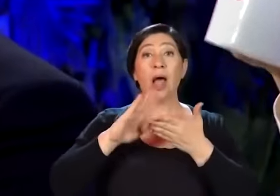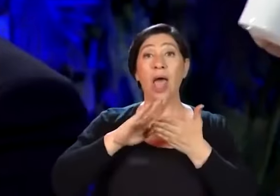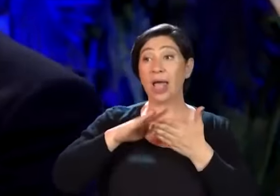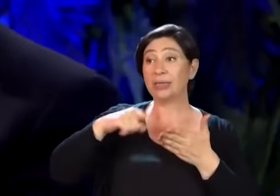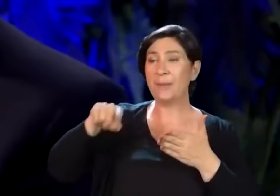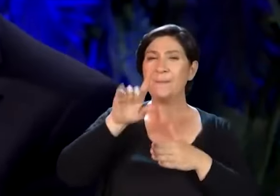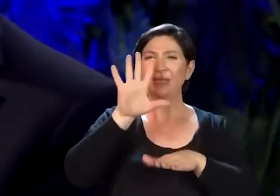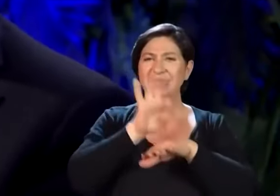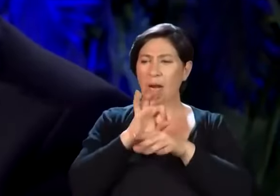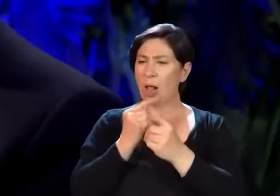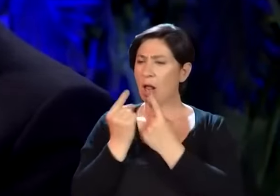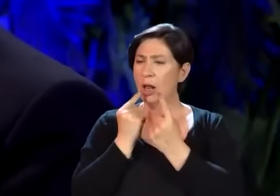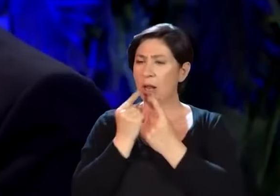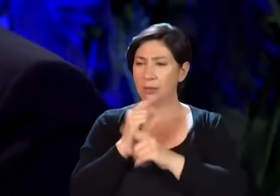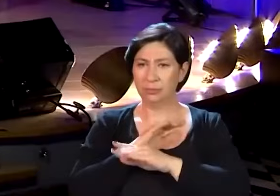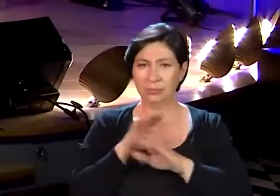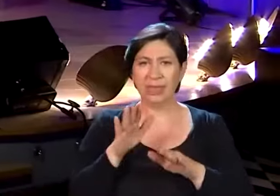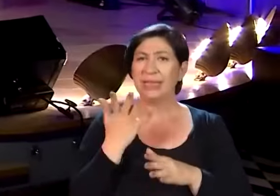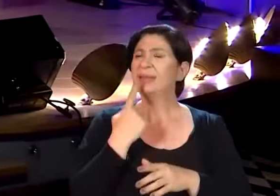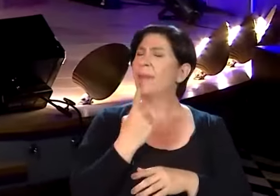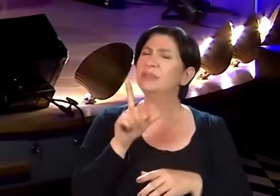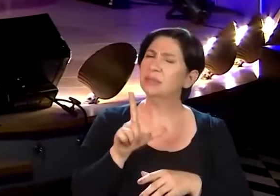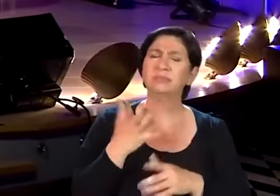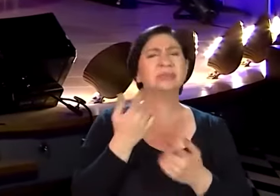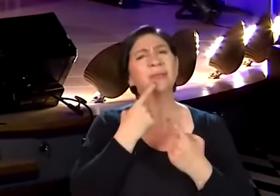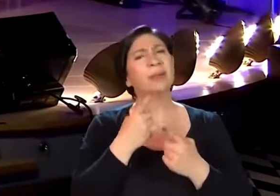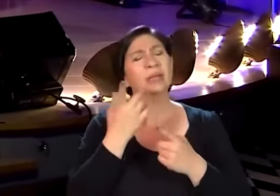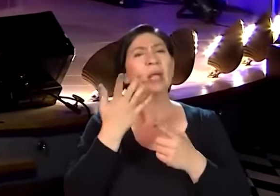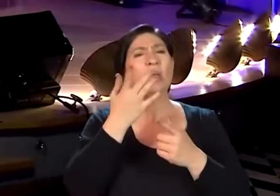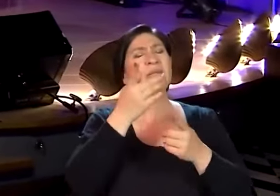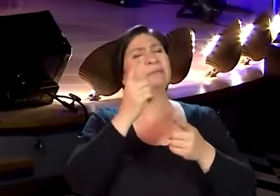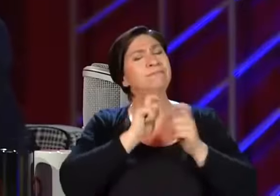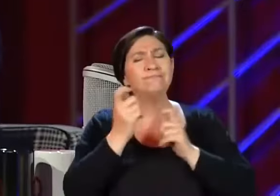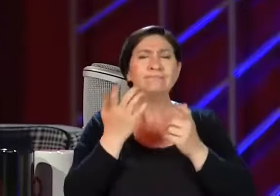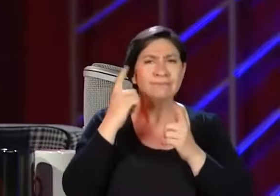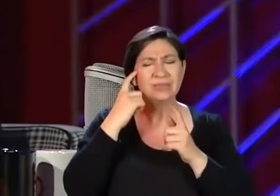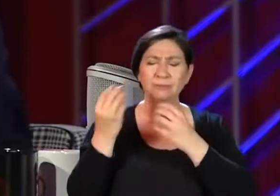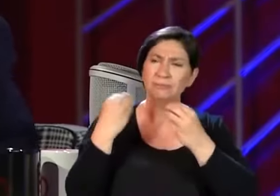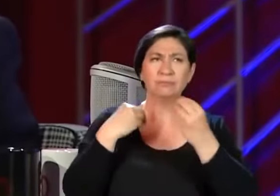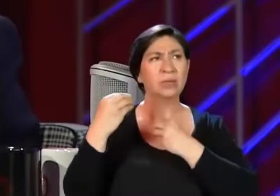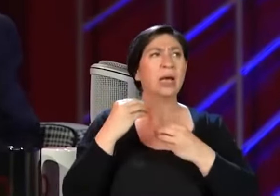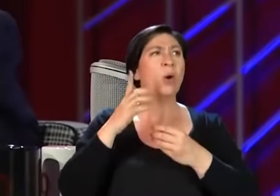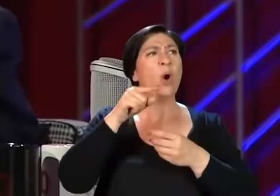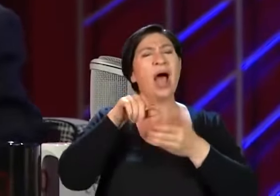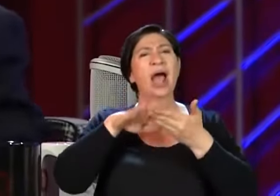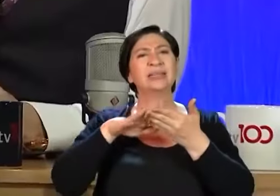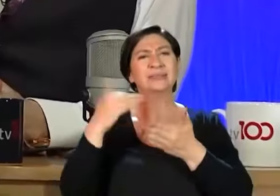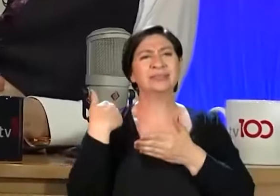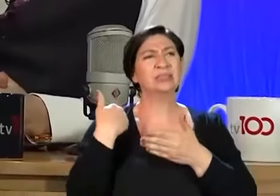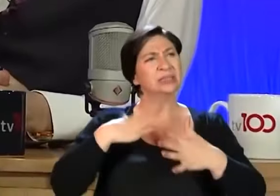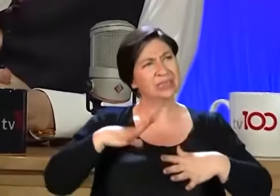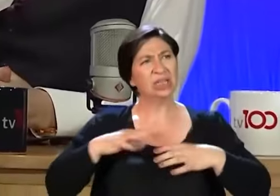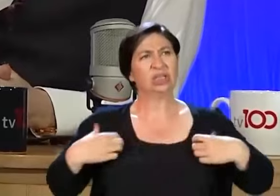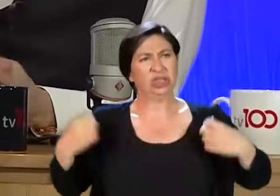Arkadaşlarımla 5 dakika konuştuk. Ne demeliyiz, ne demeliyiz? İnsanların telkinleri oldu vesaire. O arada arkadaşım dedi ki, başkanım isterseniz